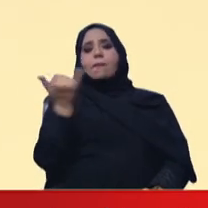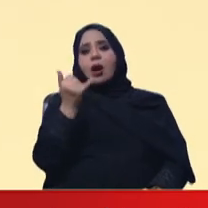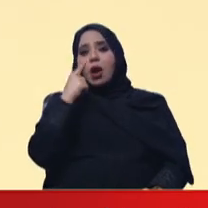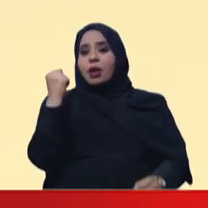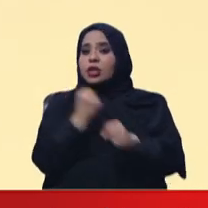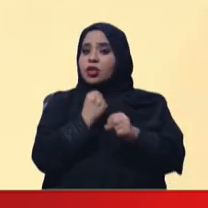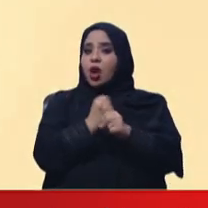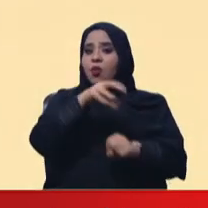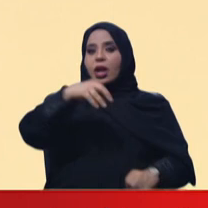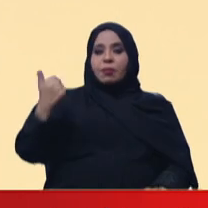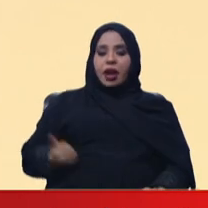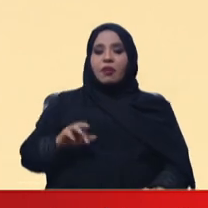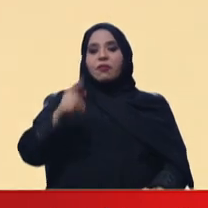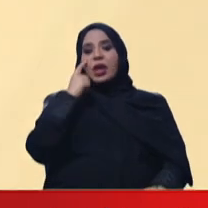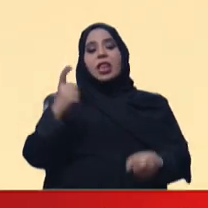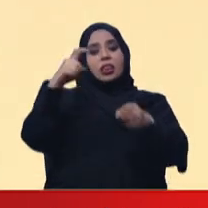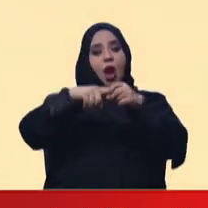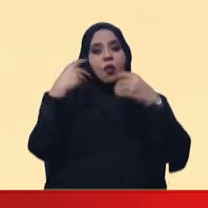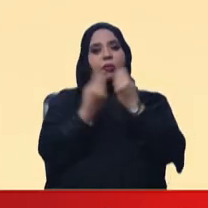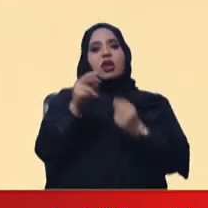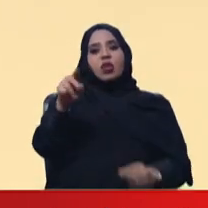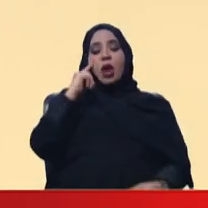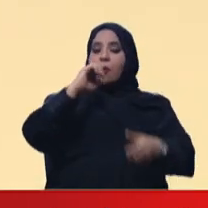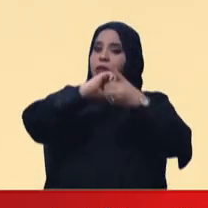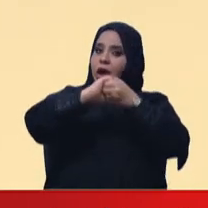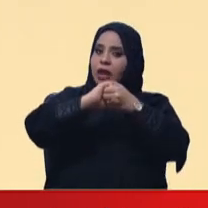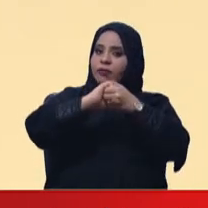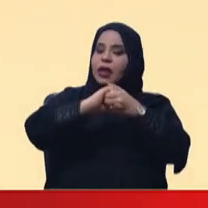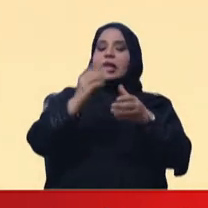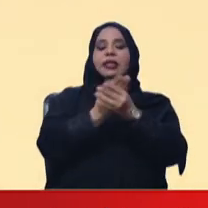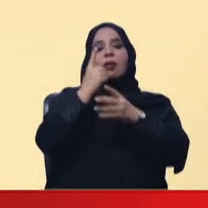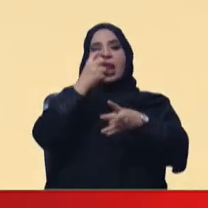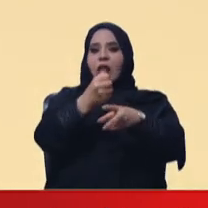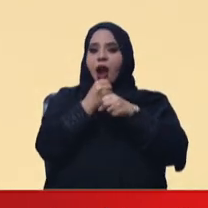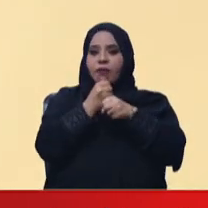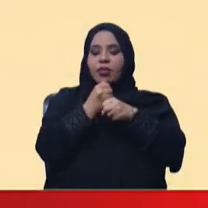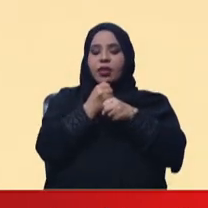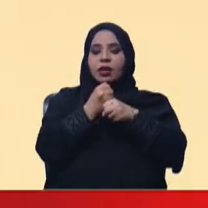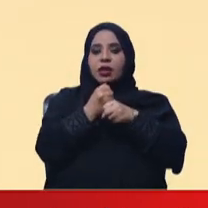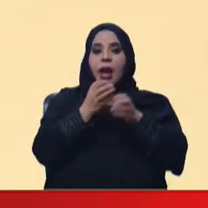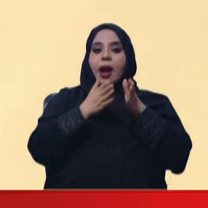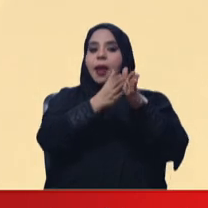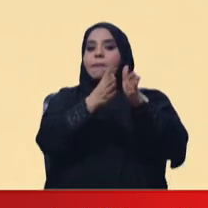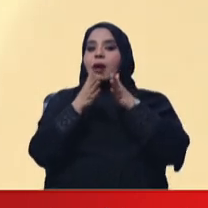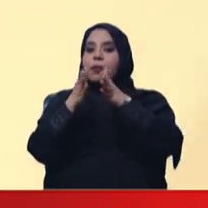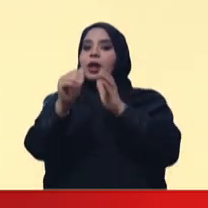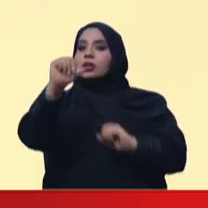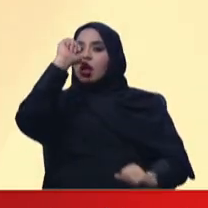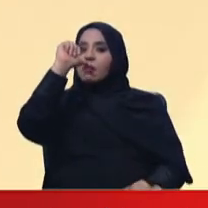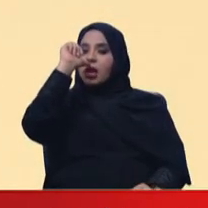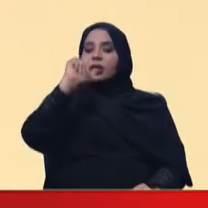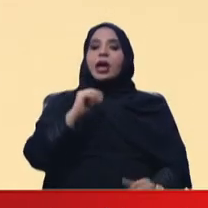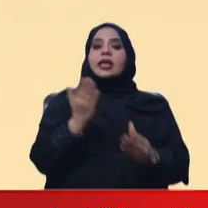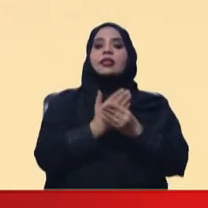البحرين في التعاون مع الأشقاء والحلفاء في حماية الممرات المائية